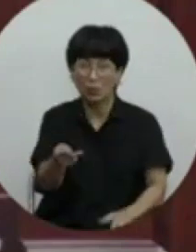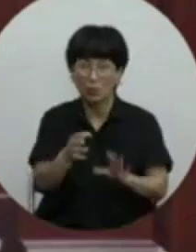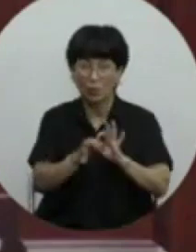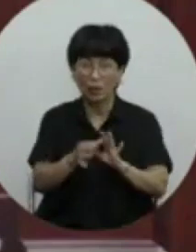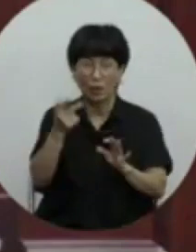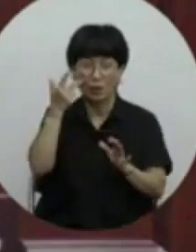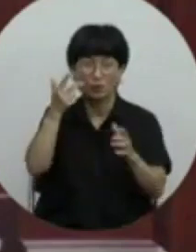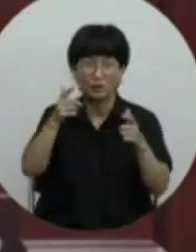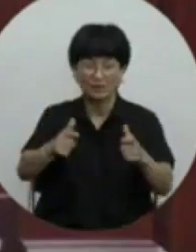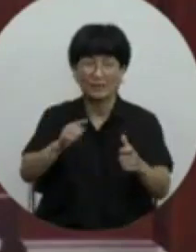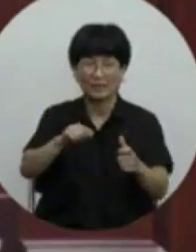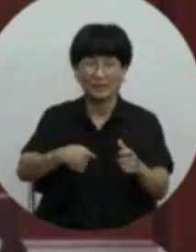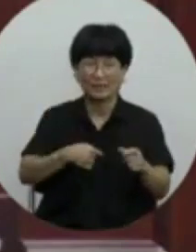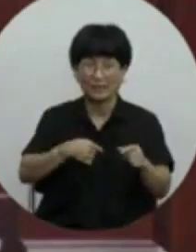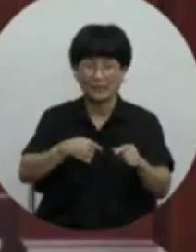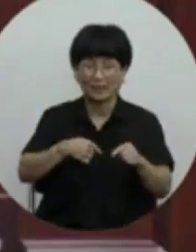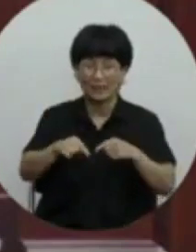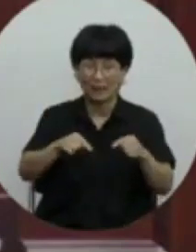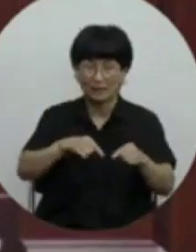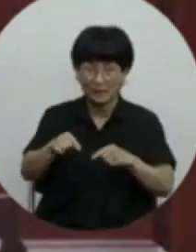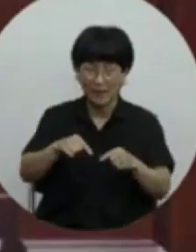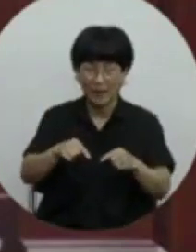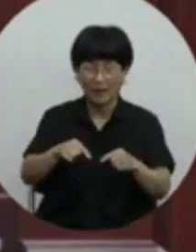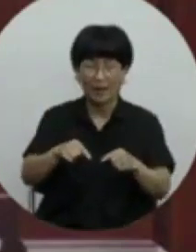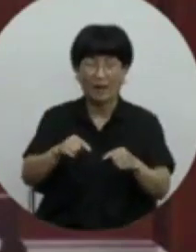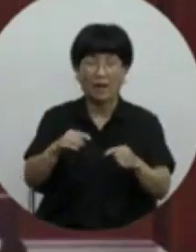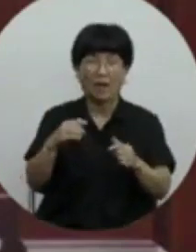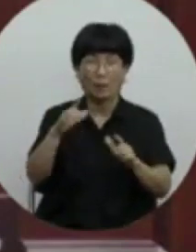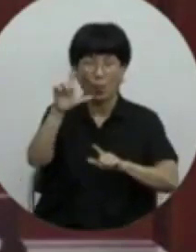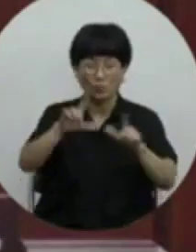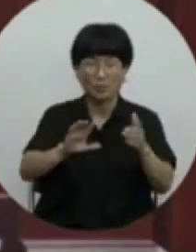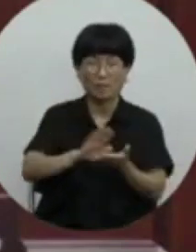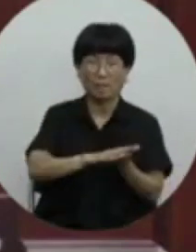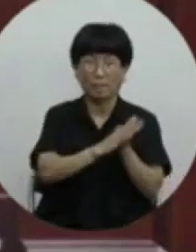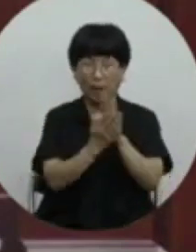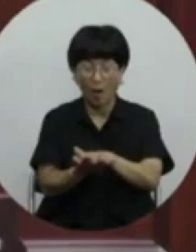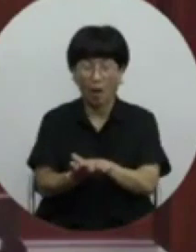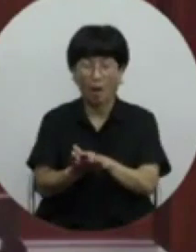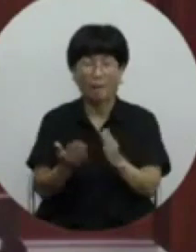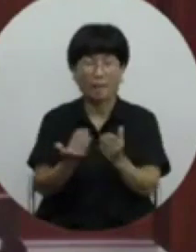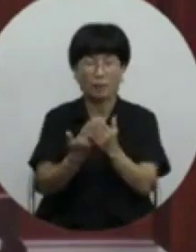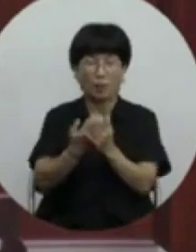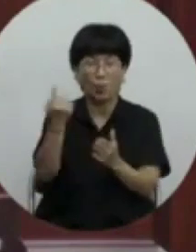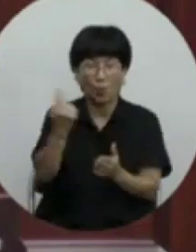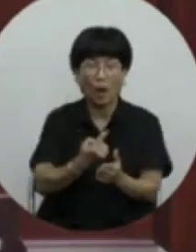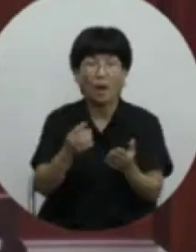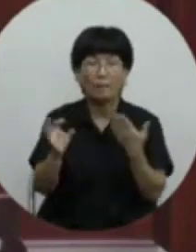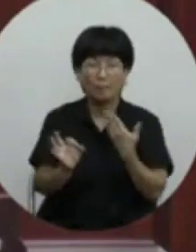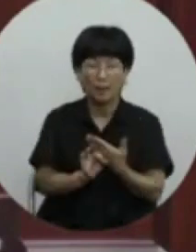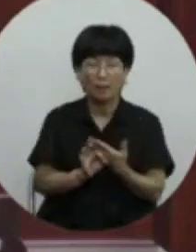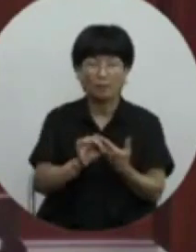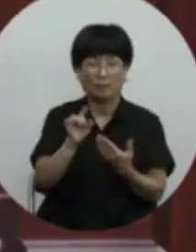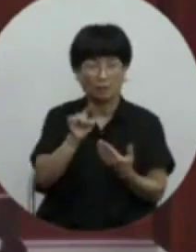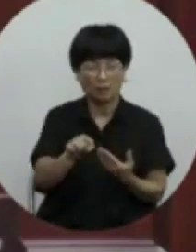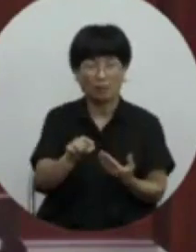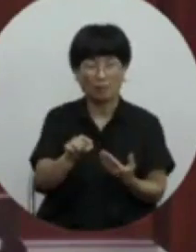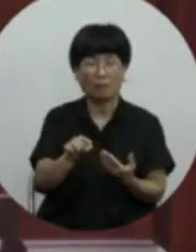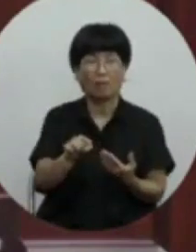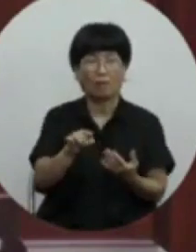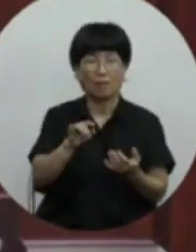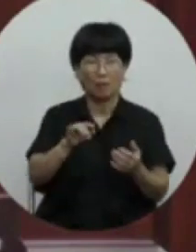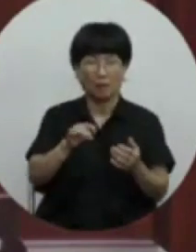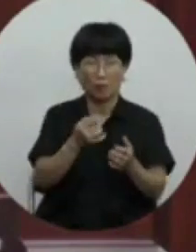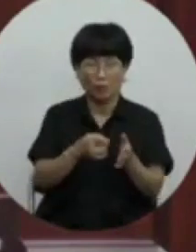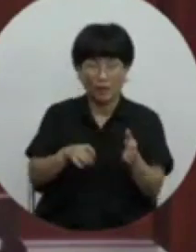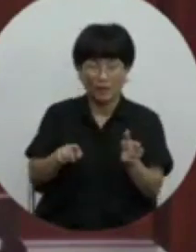지자체 경영이 황골탈퇴할 수만 있다면 과감한 시도로 정체된 현상을 돌파해야 할 수